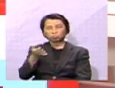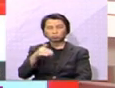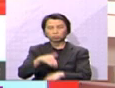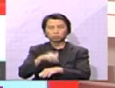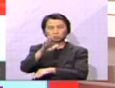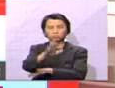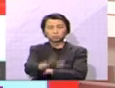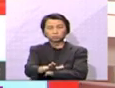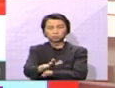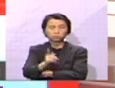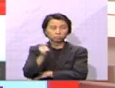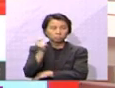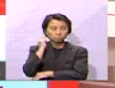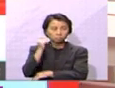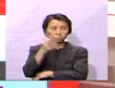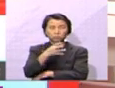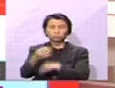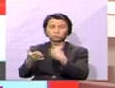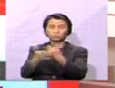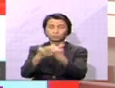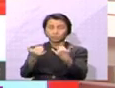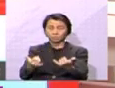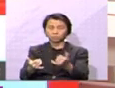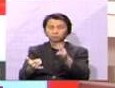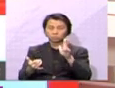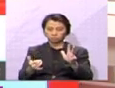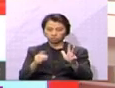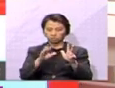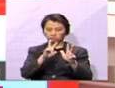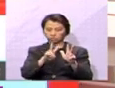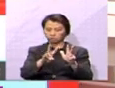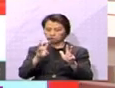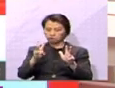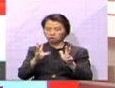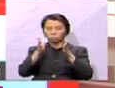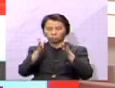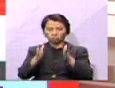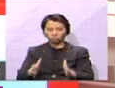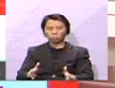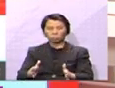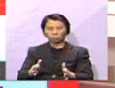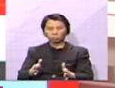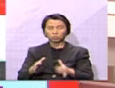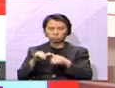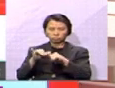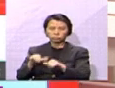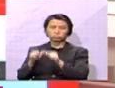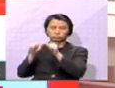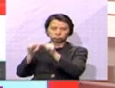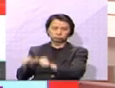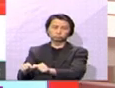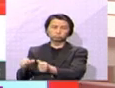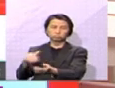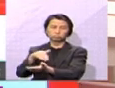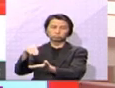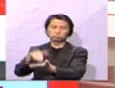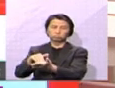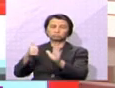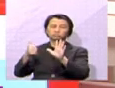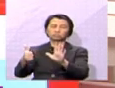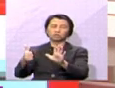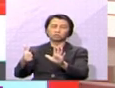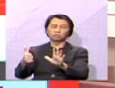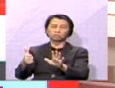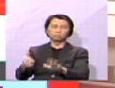sebelah petang tadi dan sehingga kini 326 penduduk terjejas banjir masih lagi ditempatkan di enam